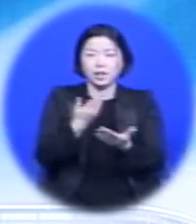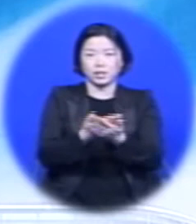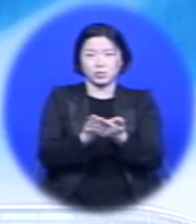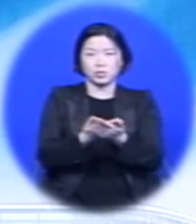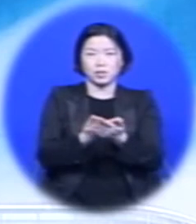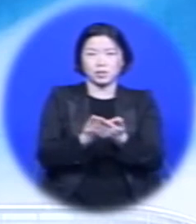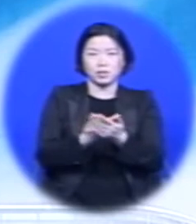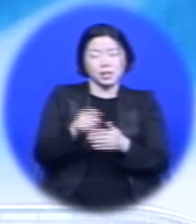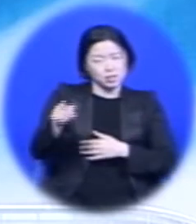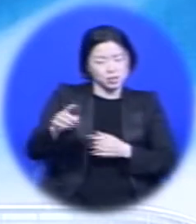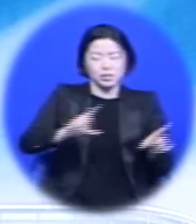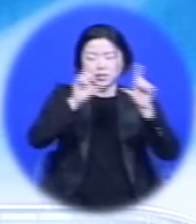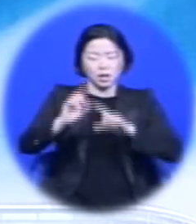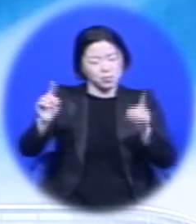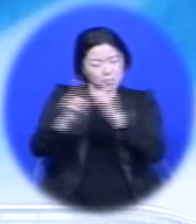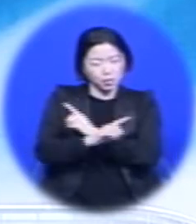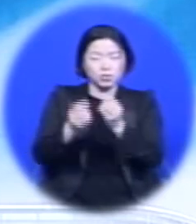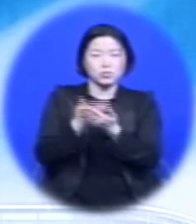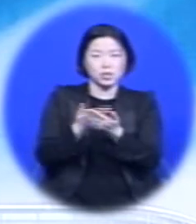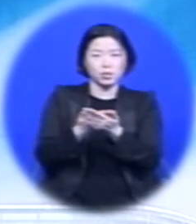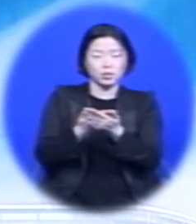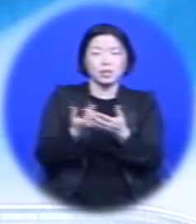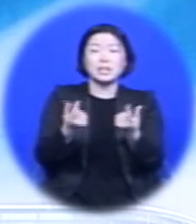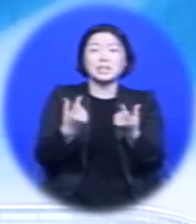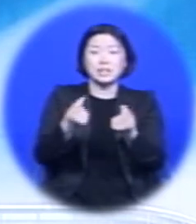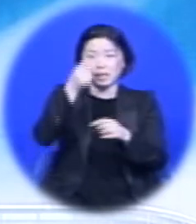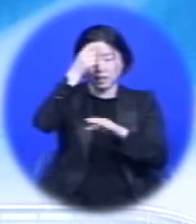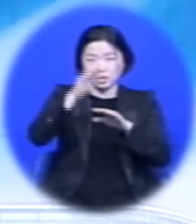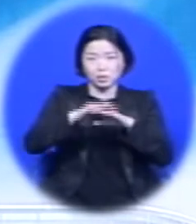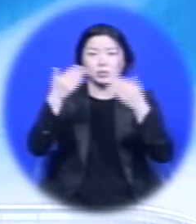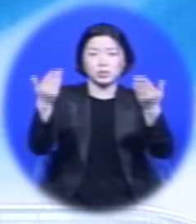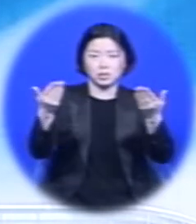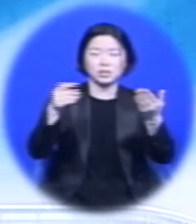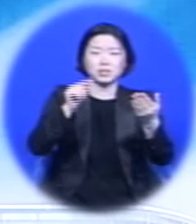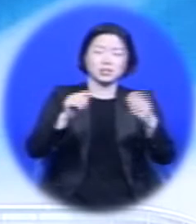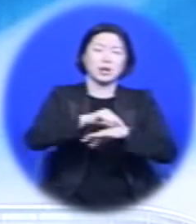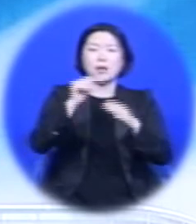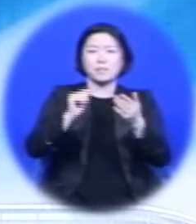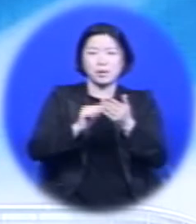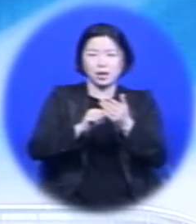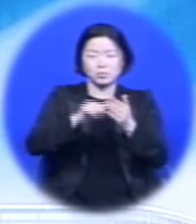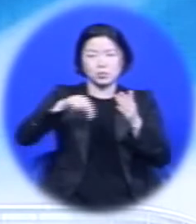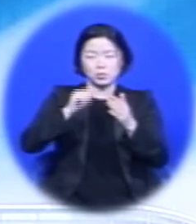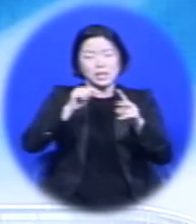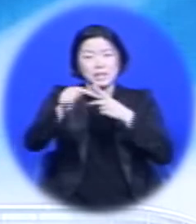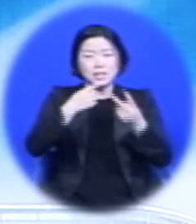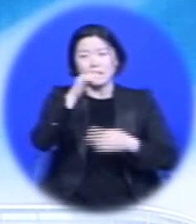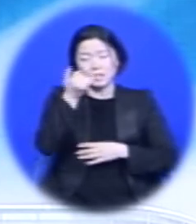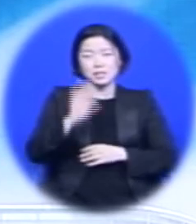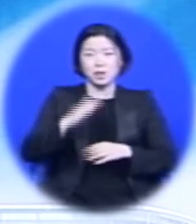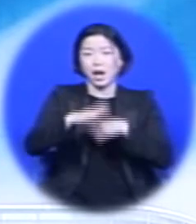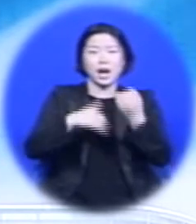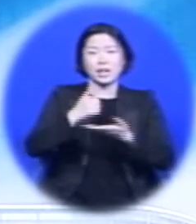저 삶을 바꿔주세요. 이렇게 기도하는 것은 심정적으로는 충분히 이해가 되지만